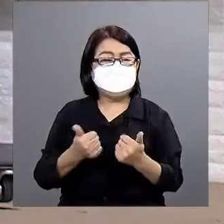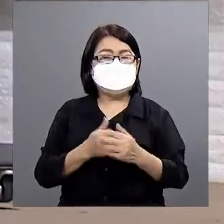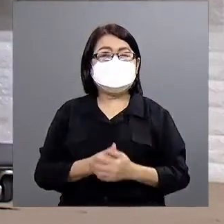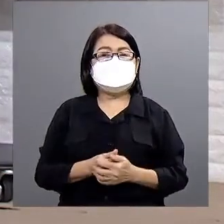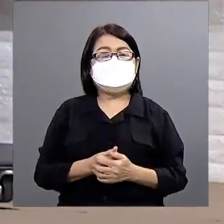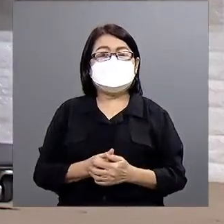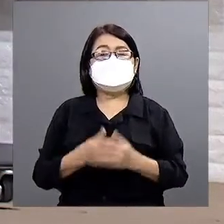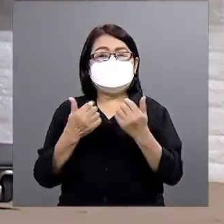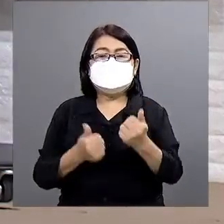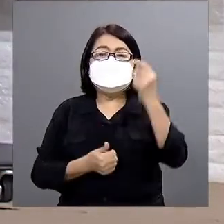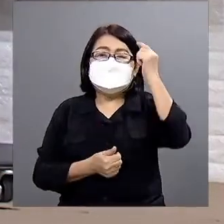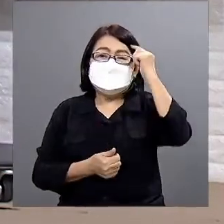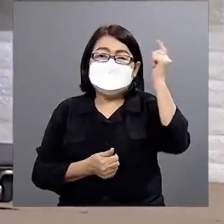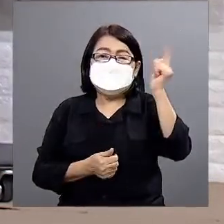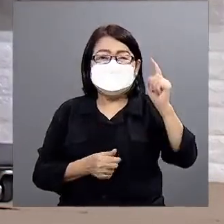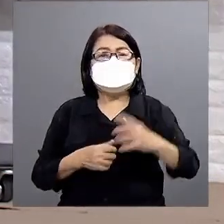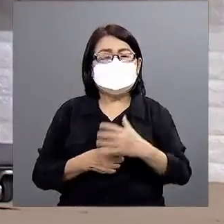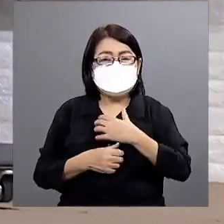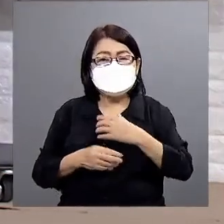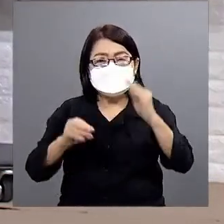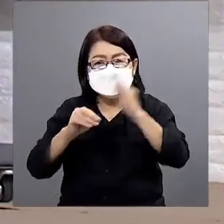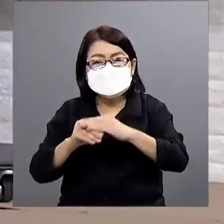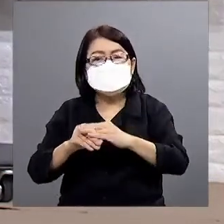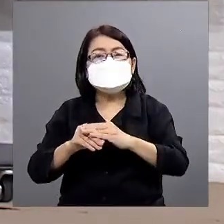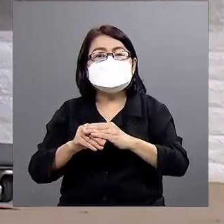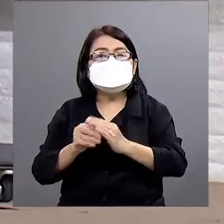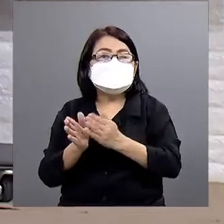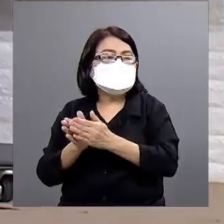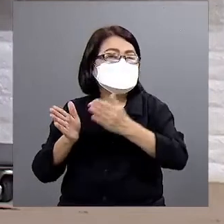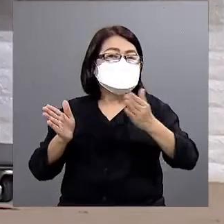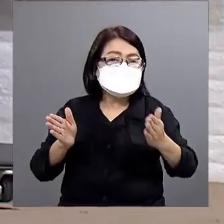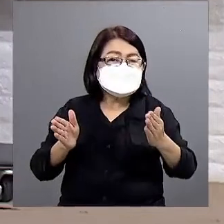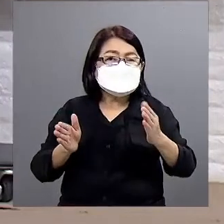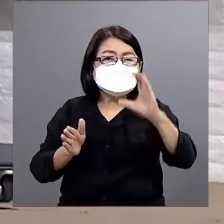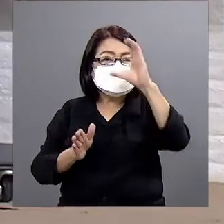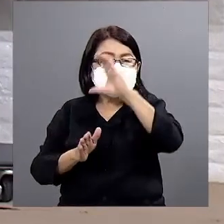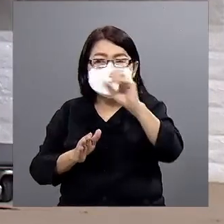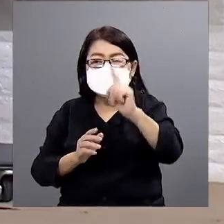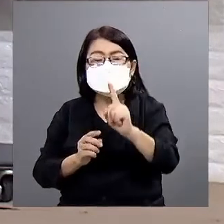ความพยายามในการขยายพื้นที่กันเพิ่มเติมแล้วก็จะขยับขยายหนังสือในชั้นด้วยนะคะ